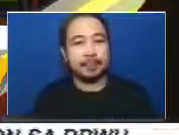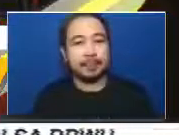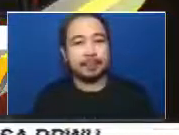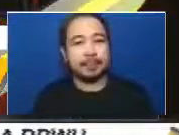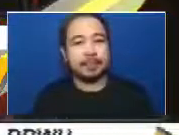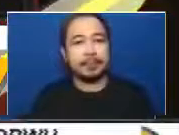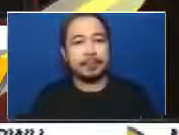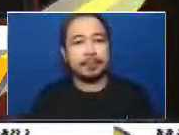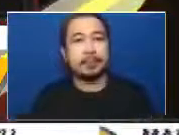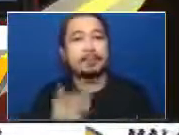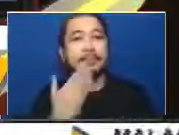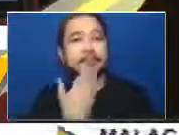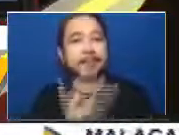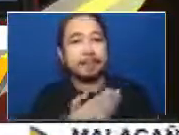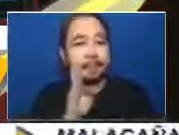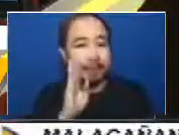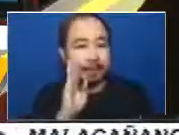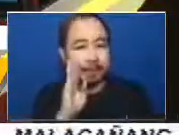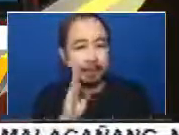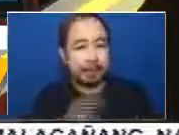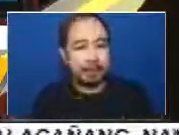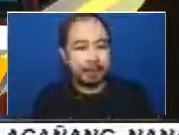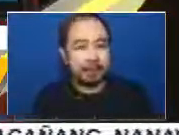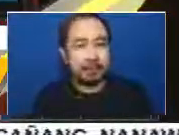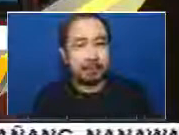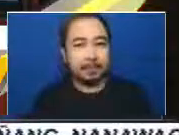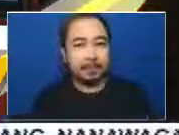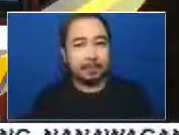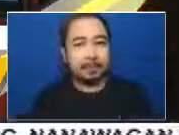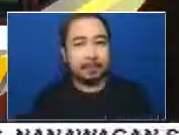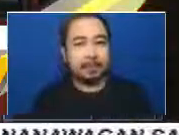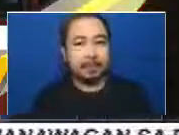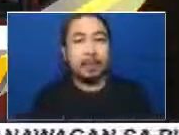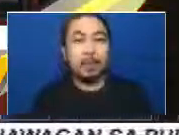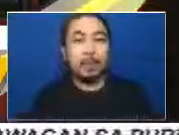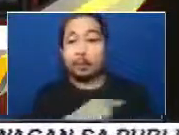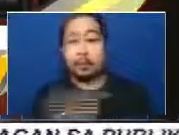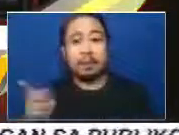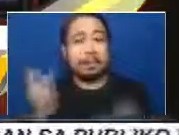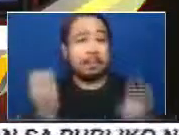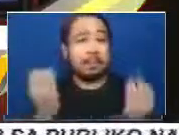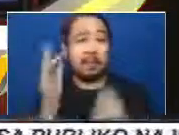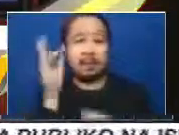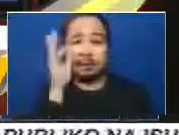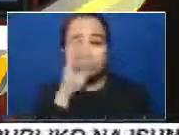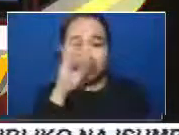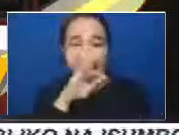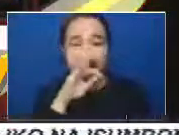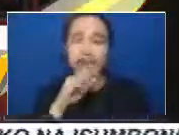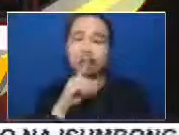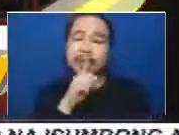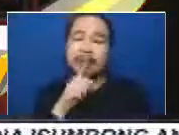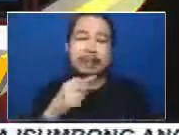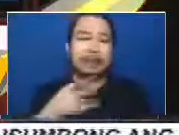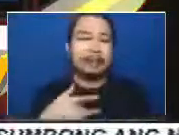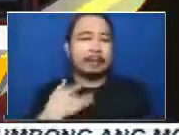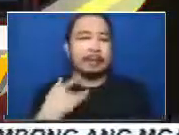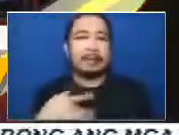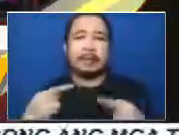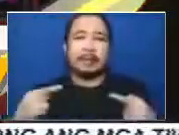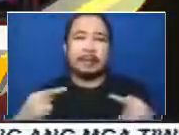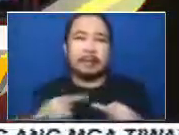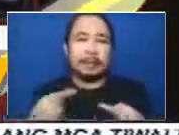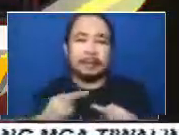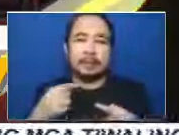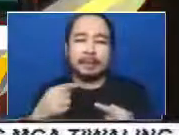sa Luzon, di ba? So, hindi nakakapag-produce ang local producers natin, ang hog raisers. So,